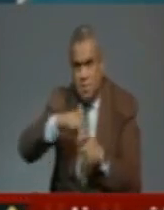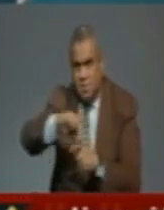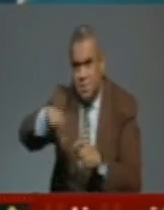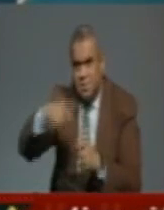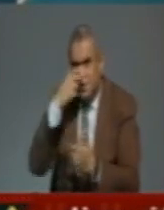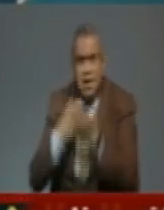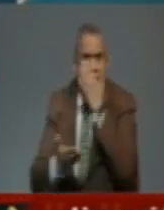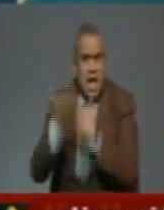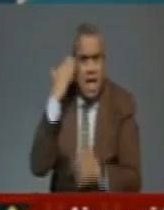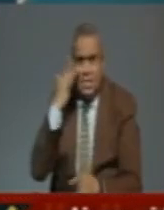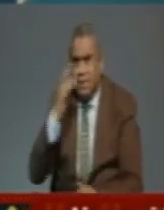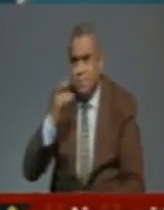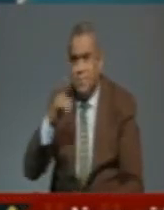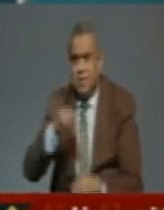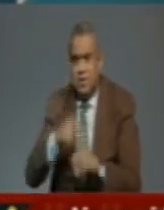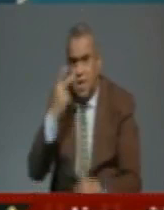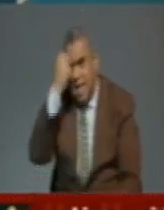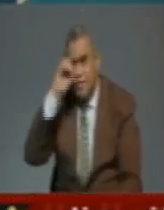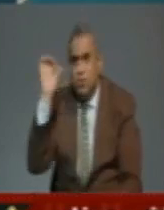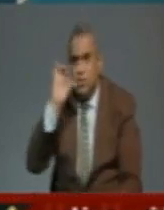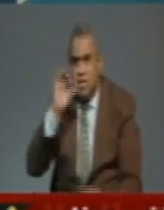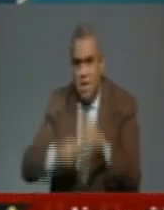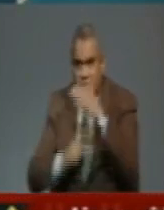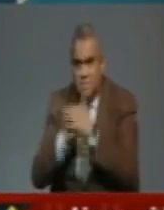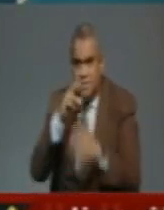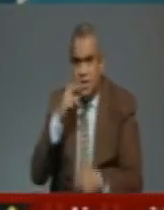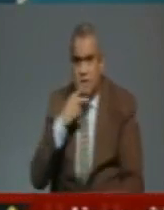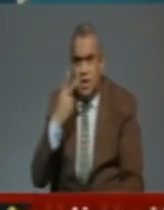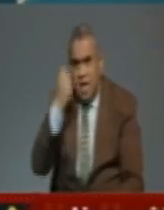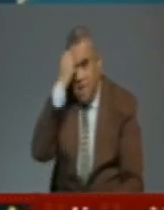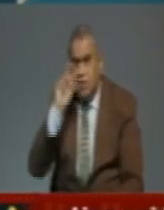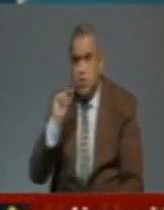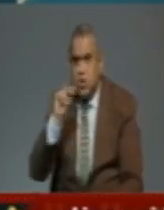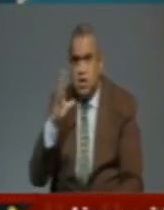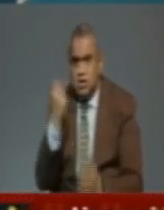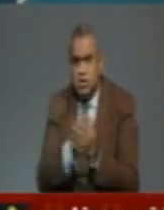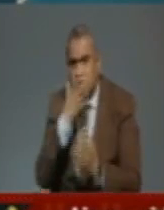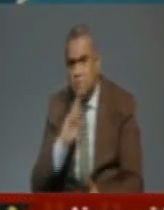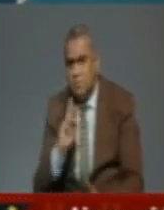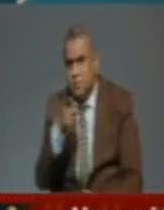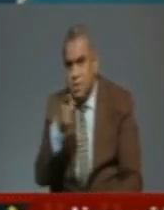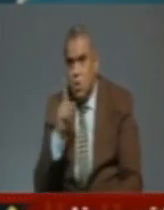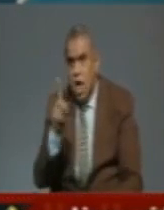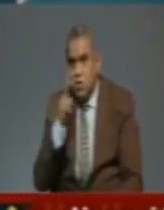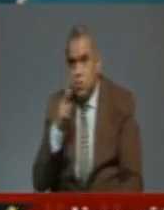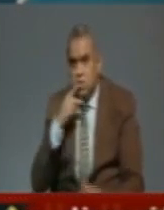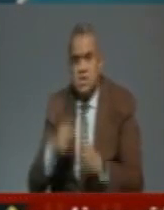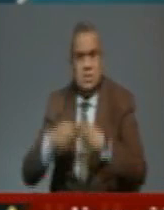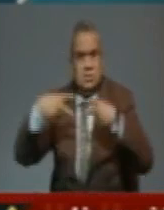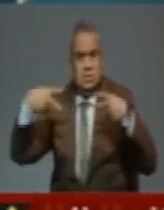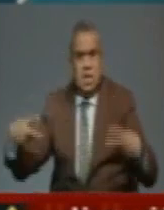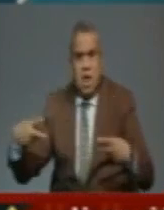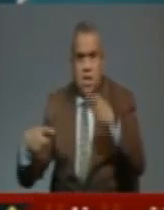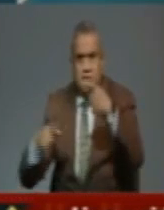موجود في 2019. في 20 بدأنا نردم بالمنظر ده، 21 يا فندم انتهى